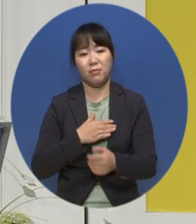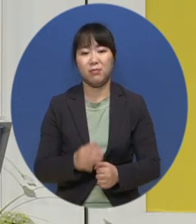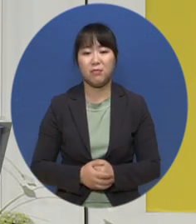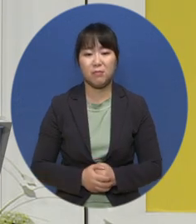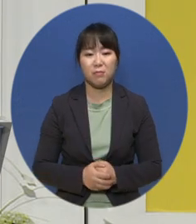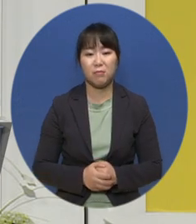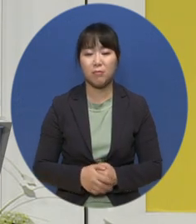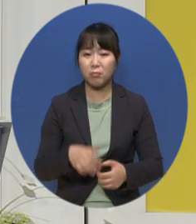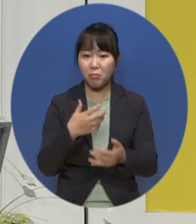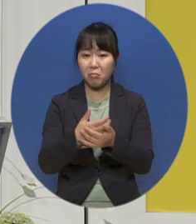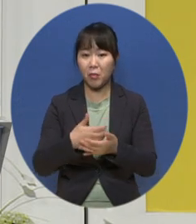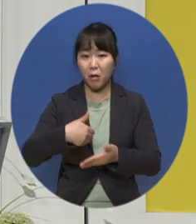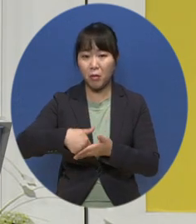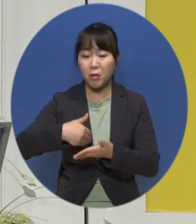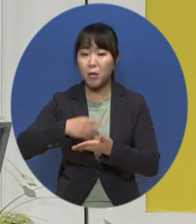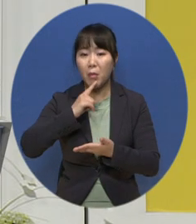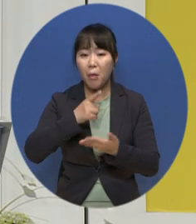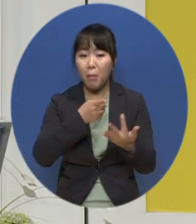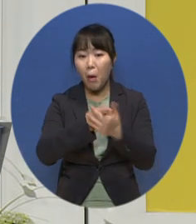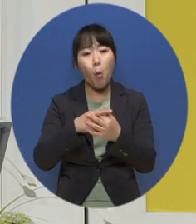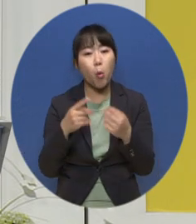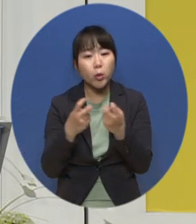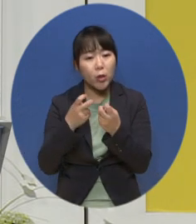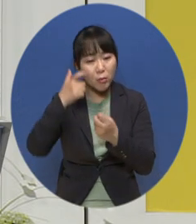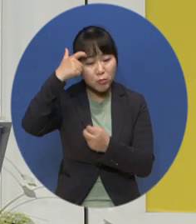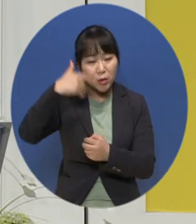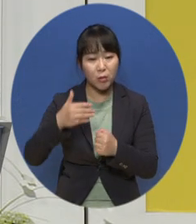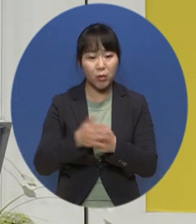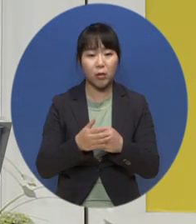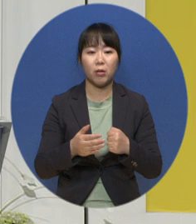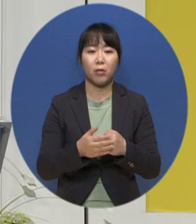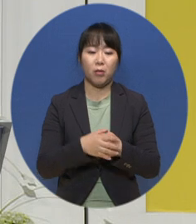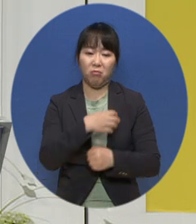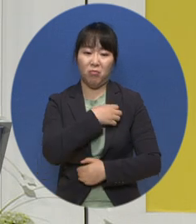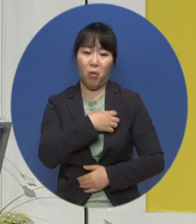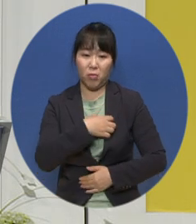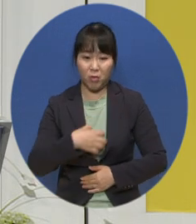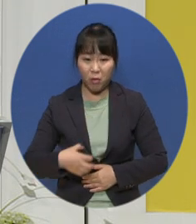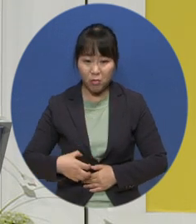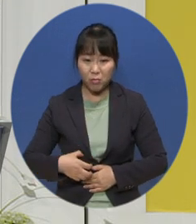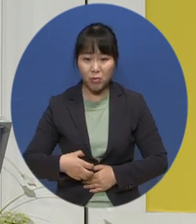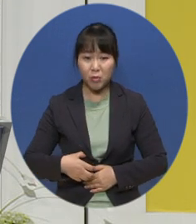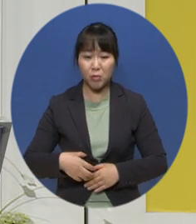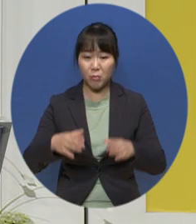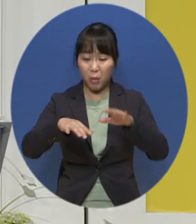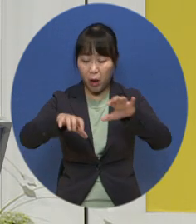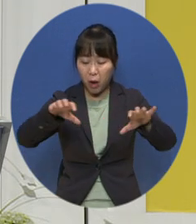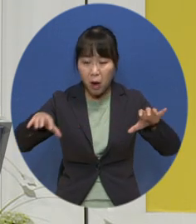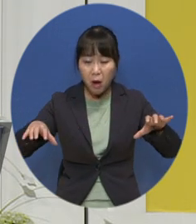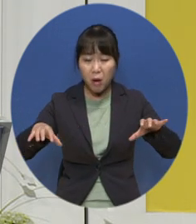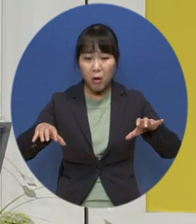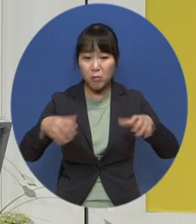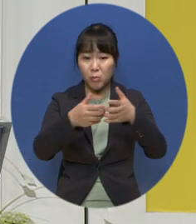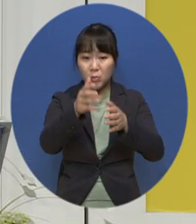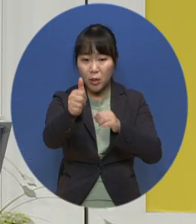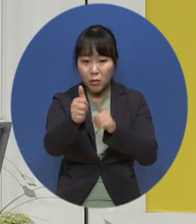그래서 자료좀 맞더라도 이걸 어떻게 파악 했느냐 물어봄 으로 봐서 읍면동 독립 4 동장 덜 해야되지 뼈